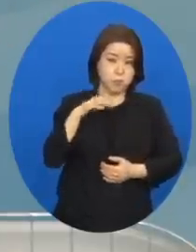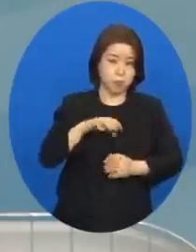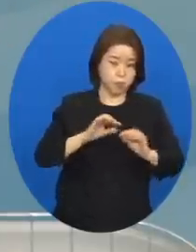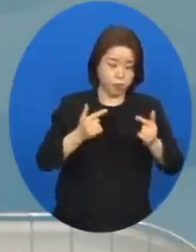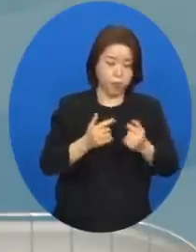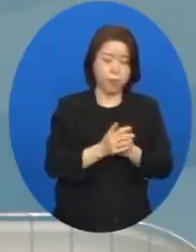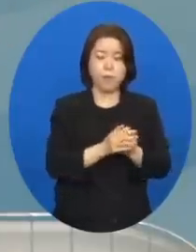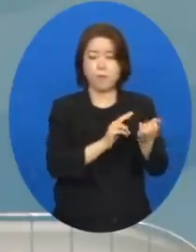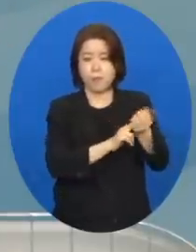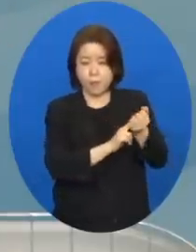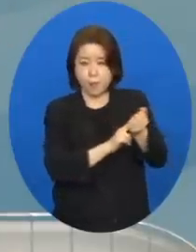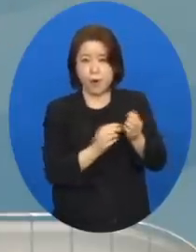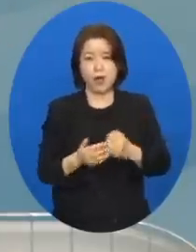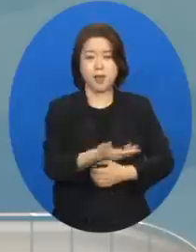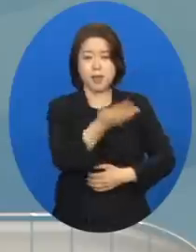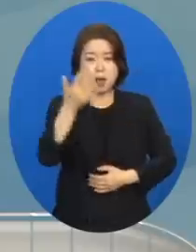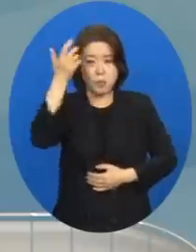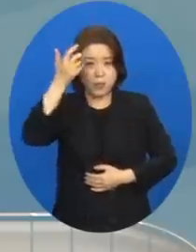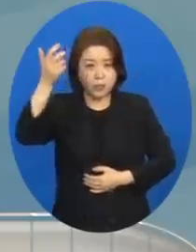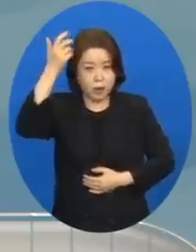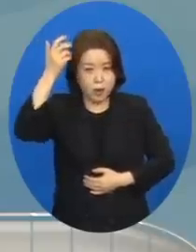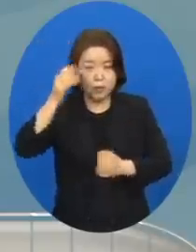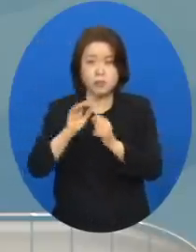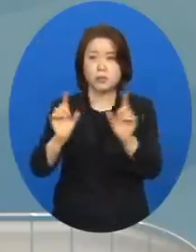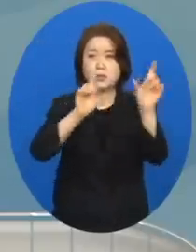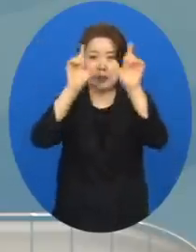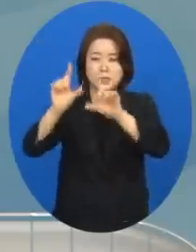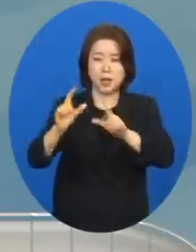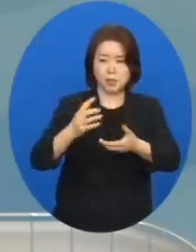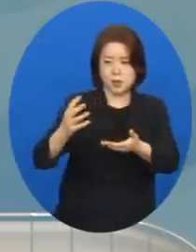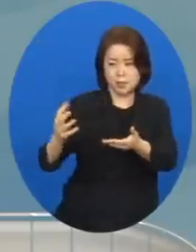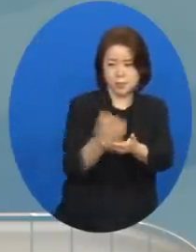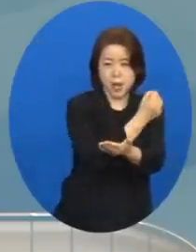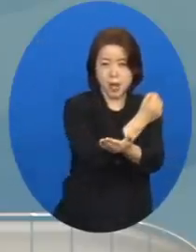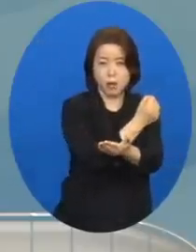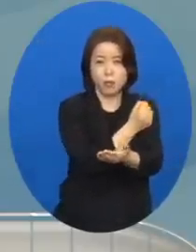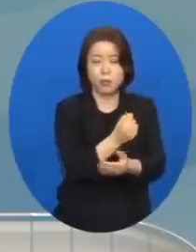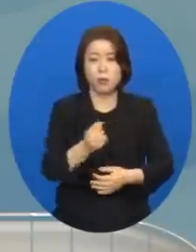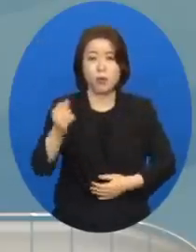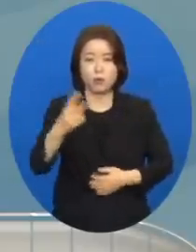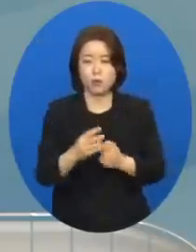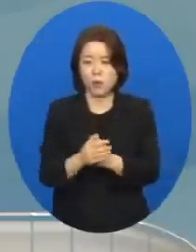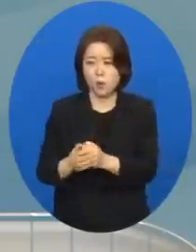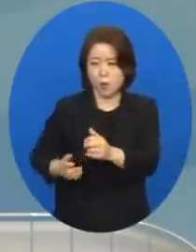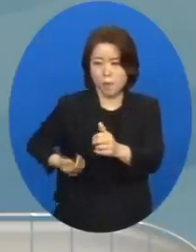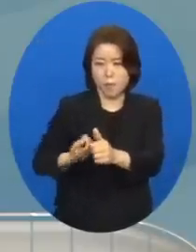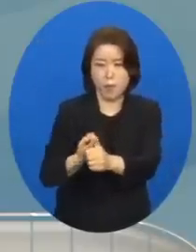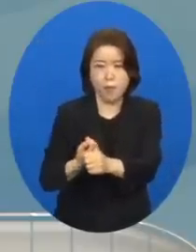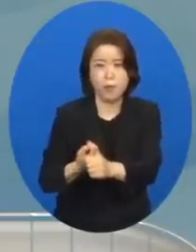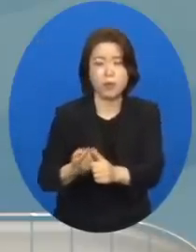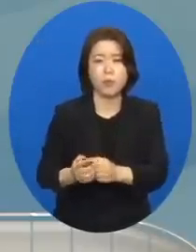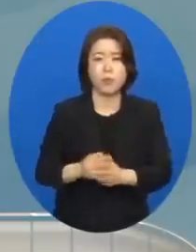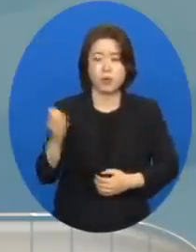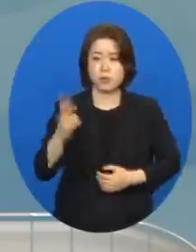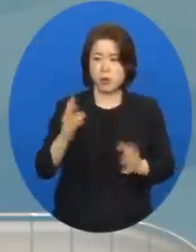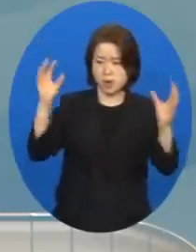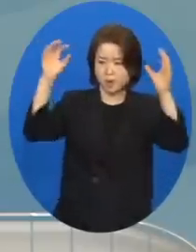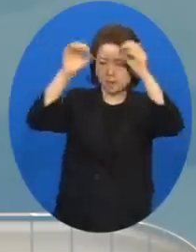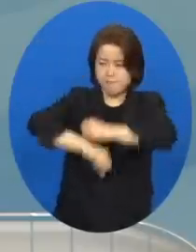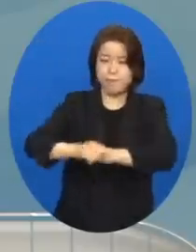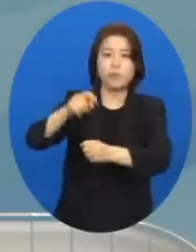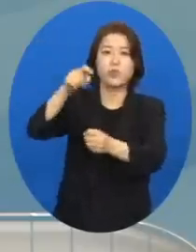영혼과 여러분의 삶을 빼앗고 그리고 죽이고